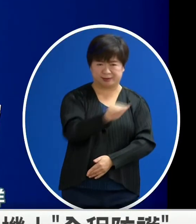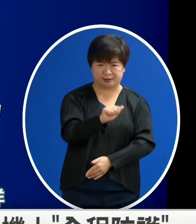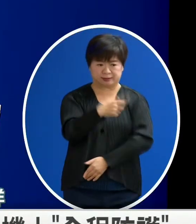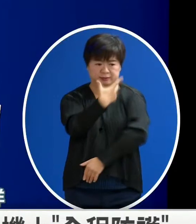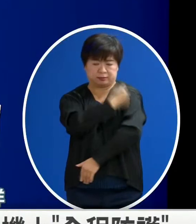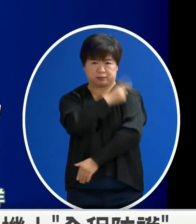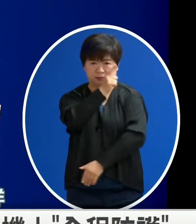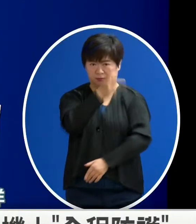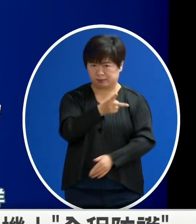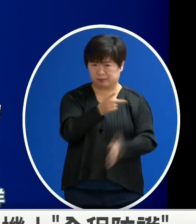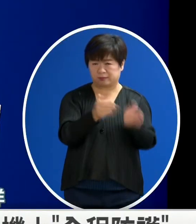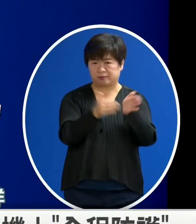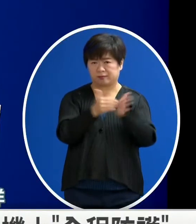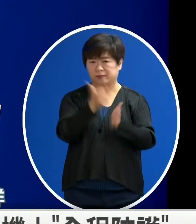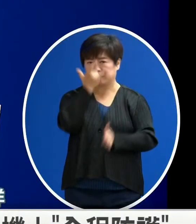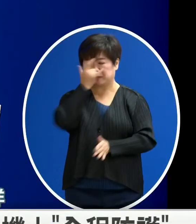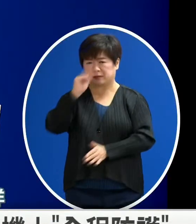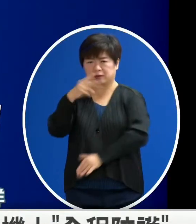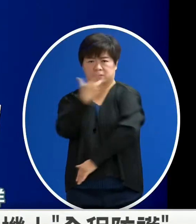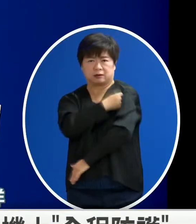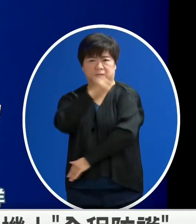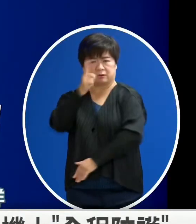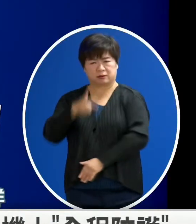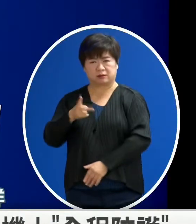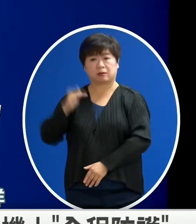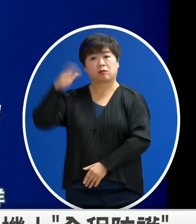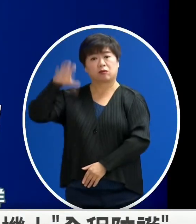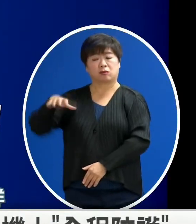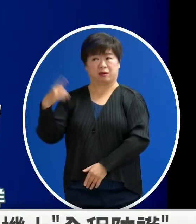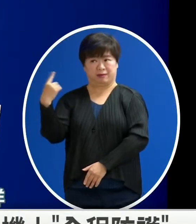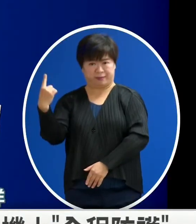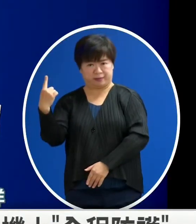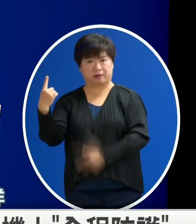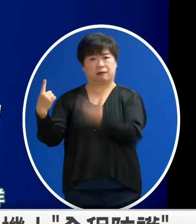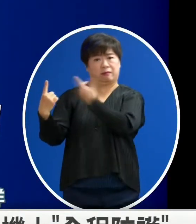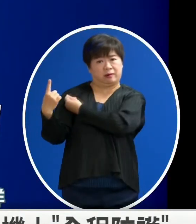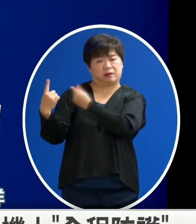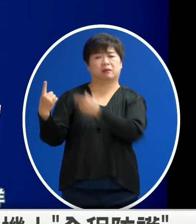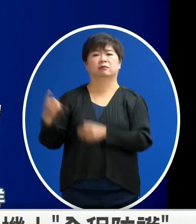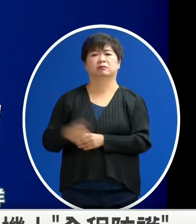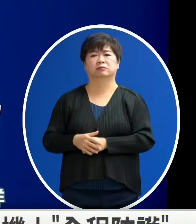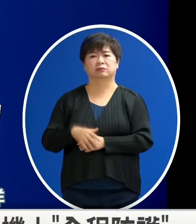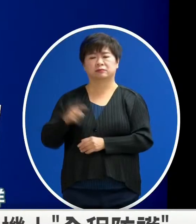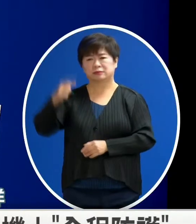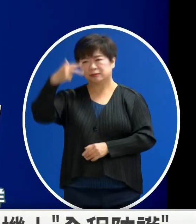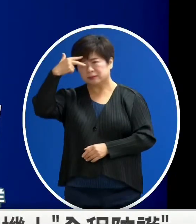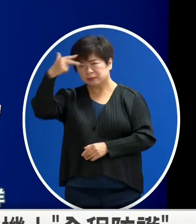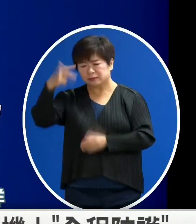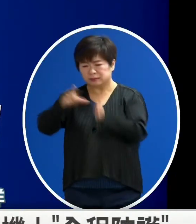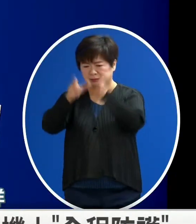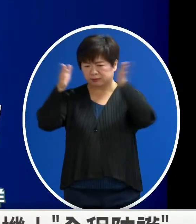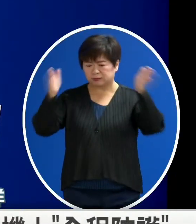了两剂，还有 Moderna 也打了两剂，跟高端一剂的这个症状七天之内常见症状的比